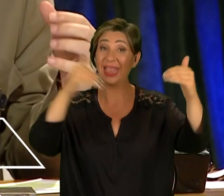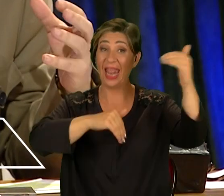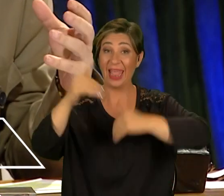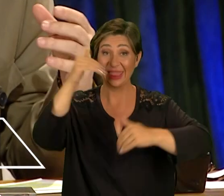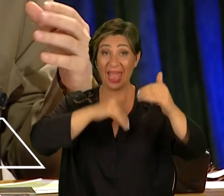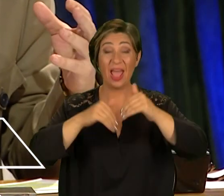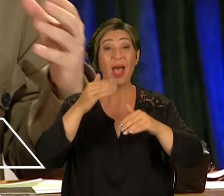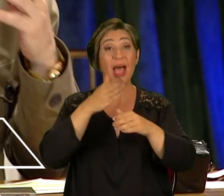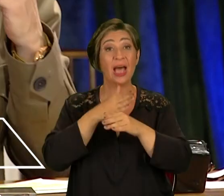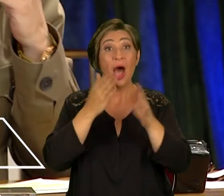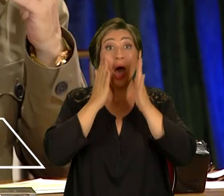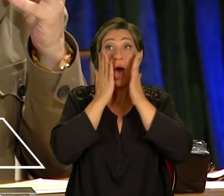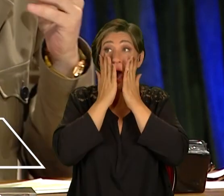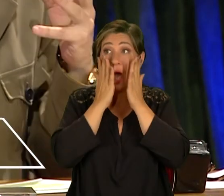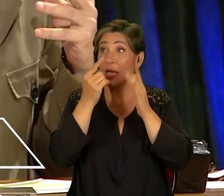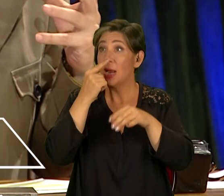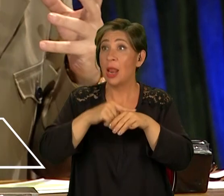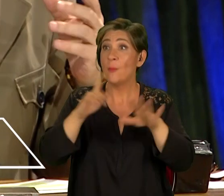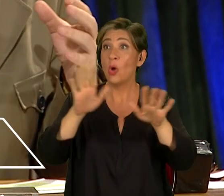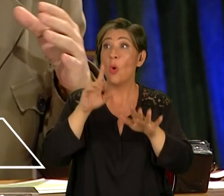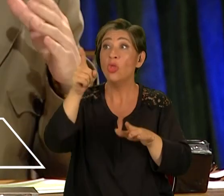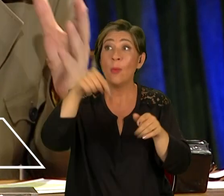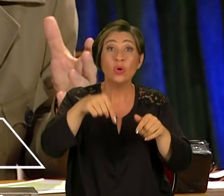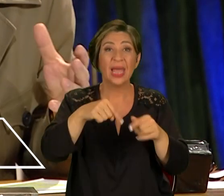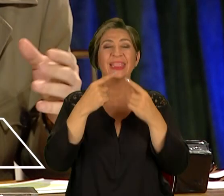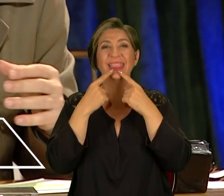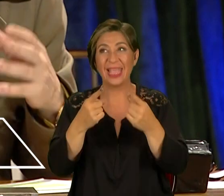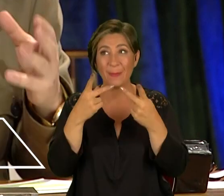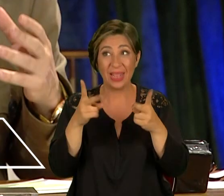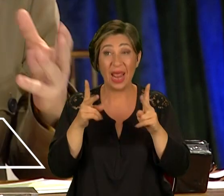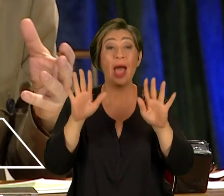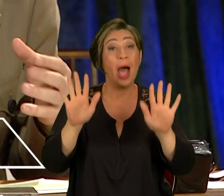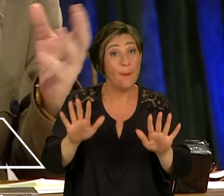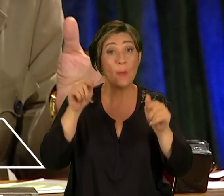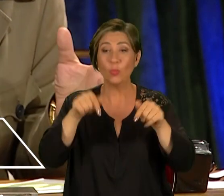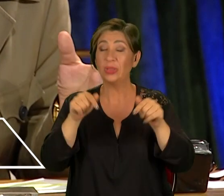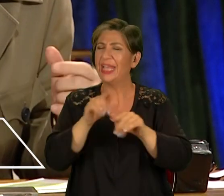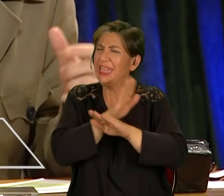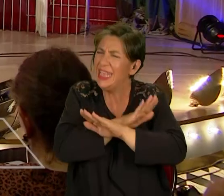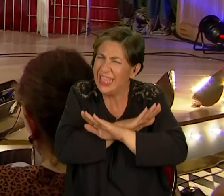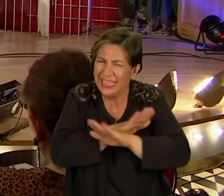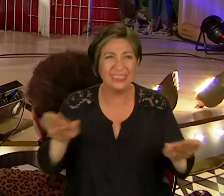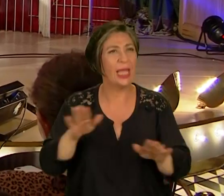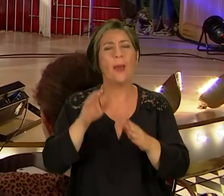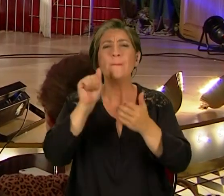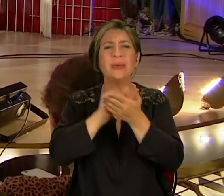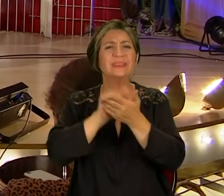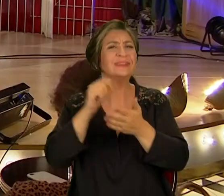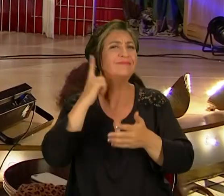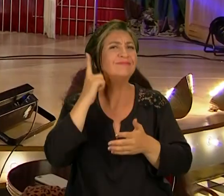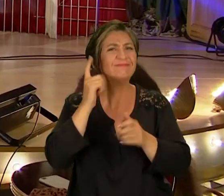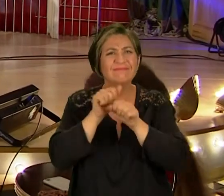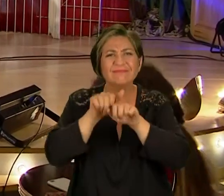gelenler aslında belki inanamıyorum o da burada diyebilirler. Fakat bundan kesinlikle magazin basınının